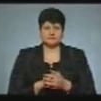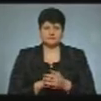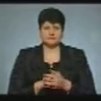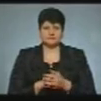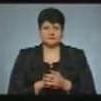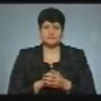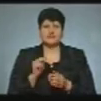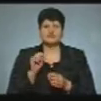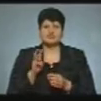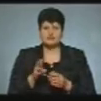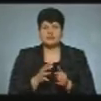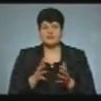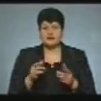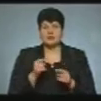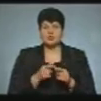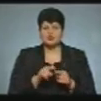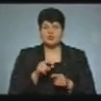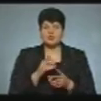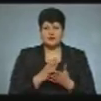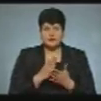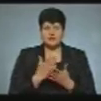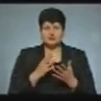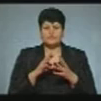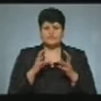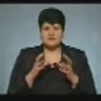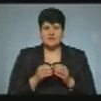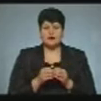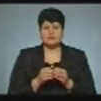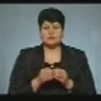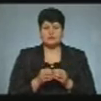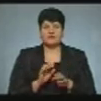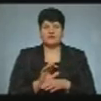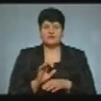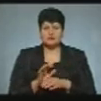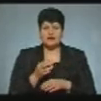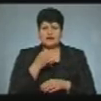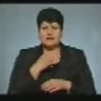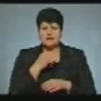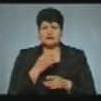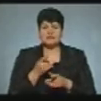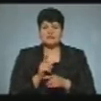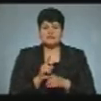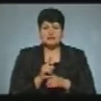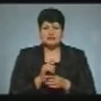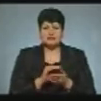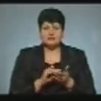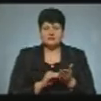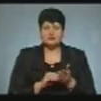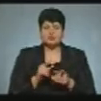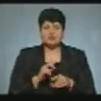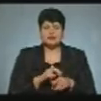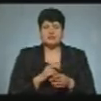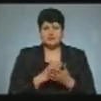Чим перевага в цьому є, що якщо в загальному випускаються ліки якихось стандартних прописів, то тут лікарі